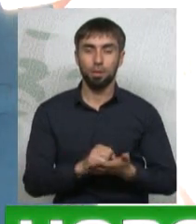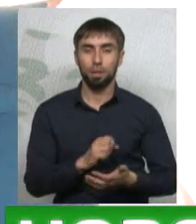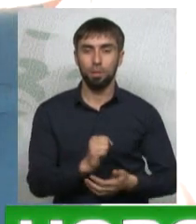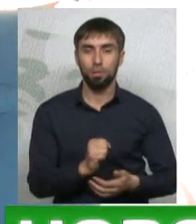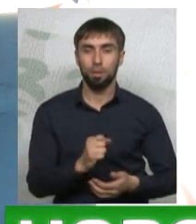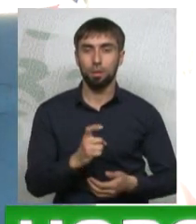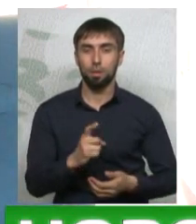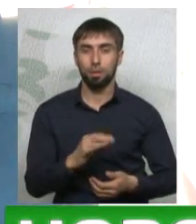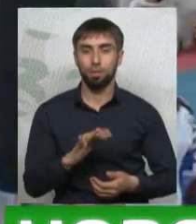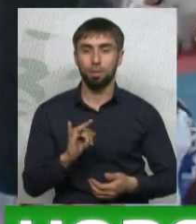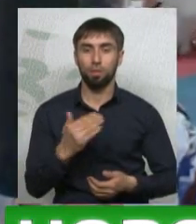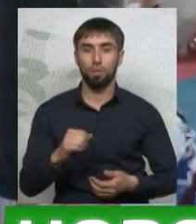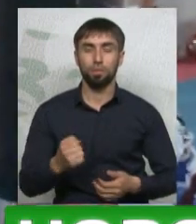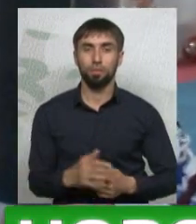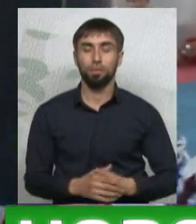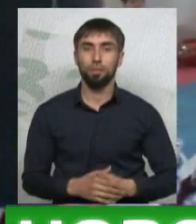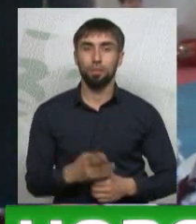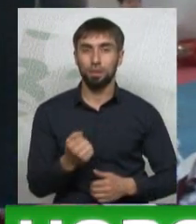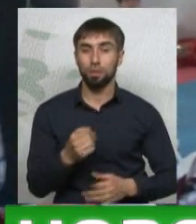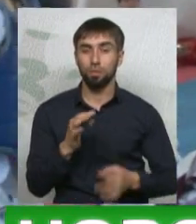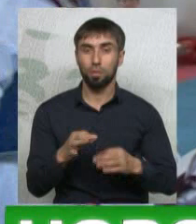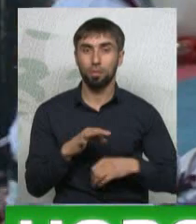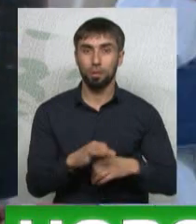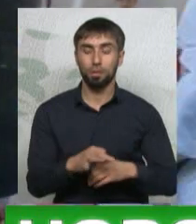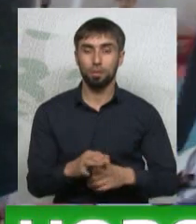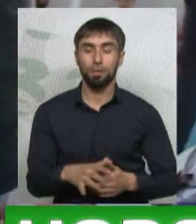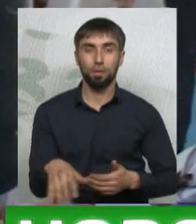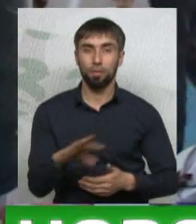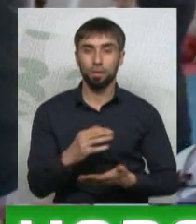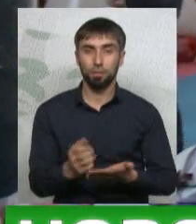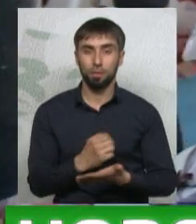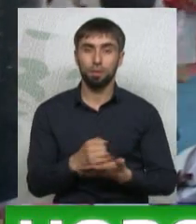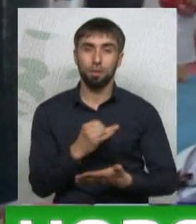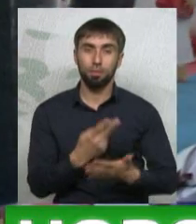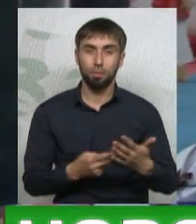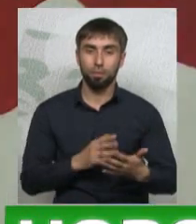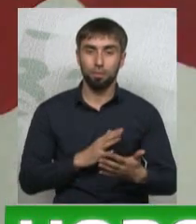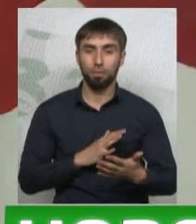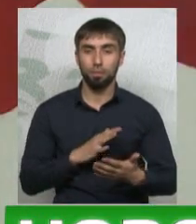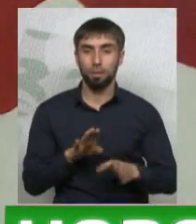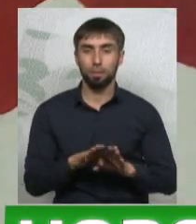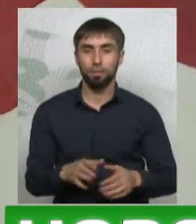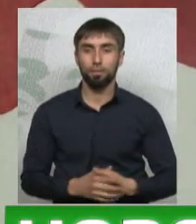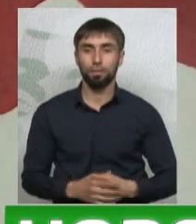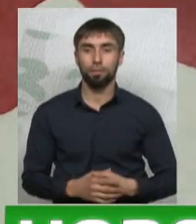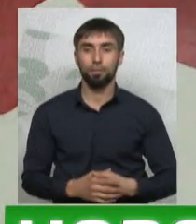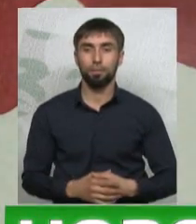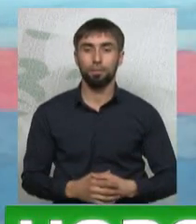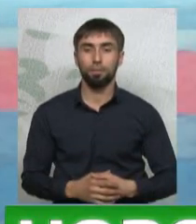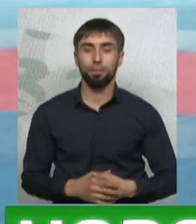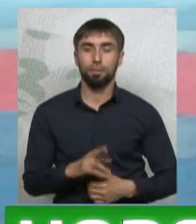Абубакр Хидиров и его друзья. Да, нормально, хорошо. Дергаешь, кофта будет еще нога холодная. Я